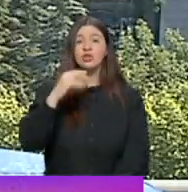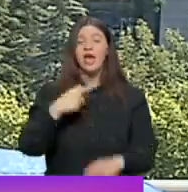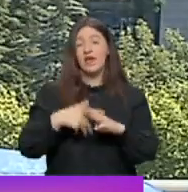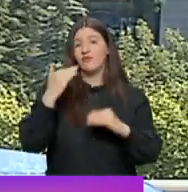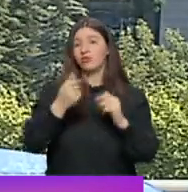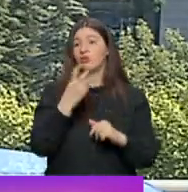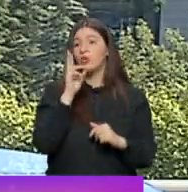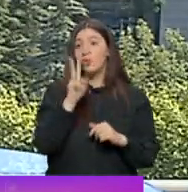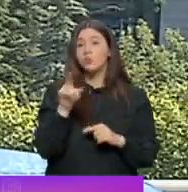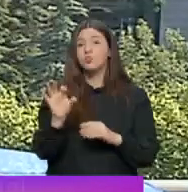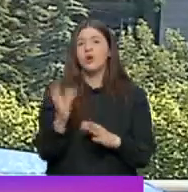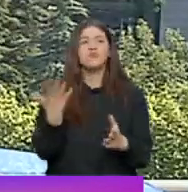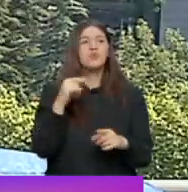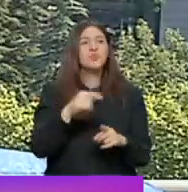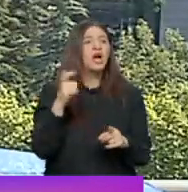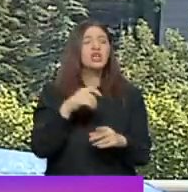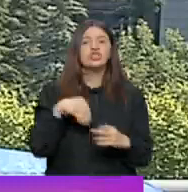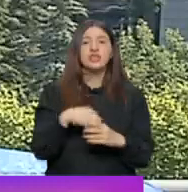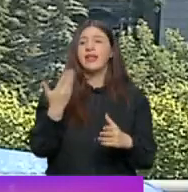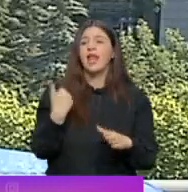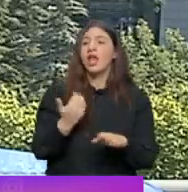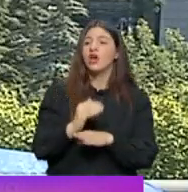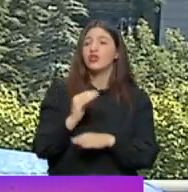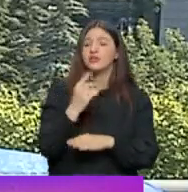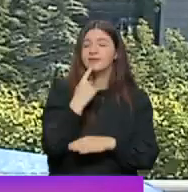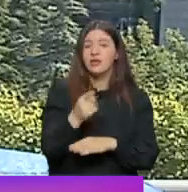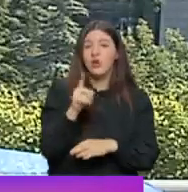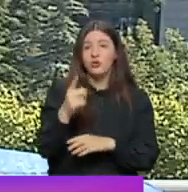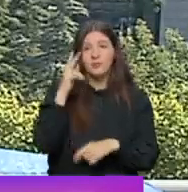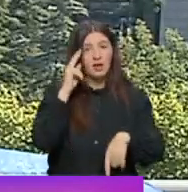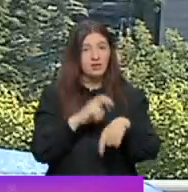rakamlarını gördük. Böyle bu ay içinde neler yaşadık derken